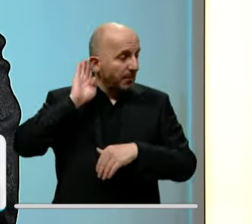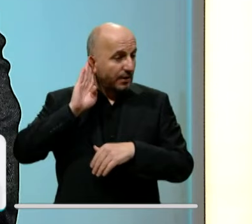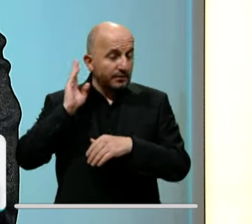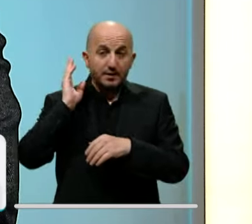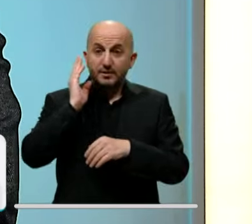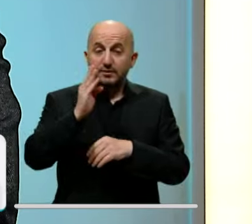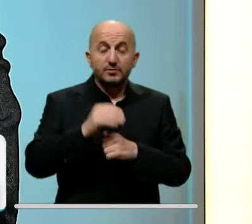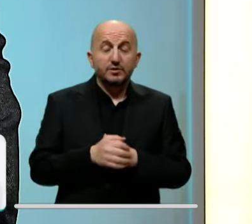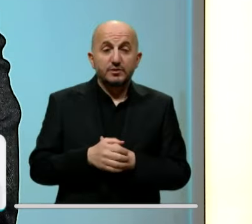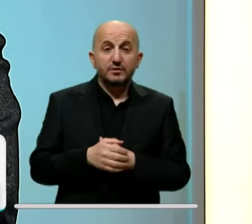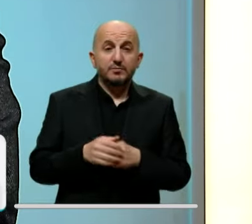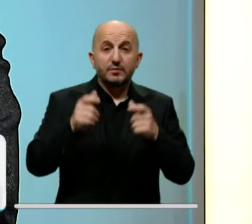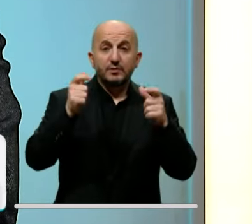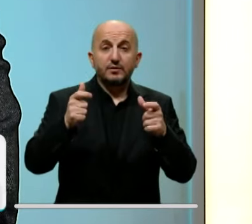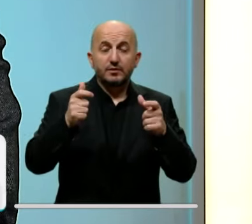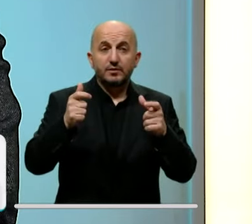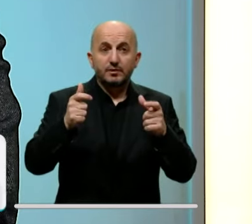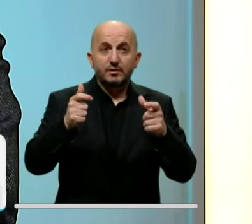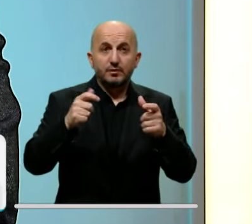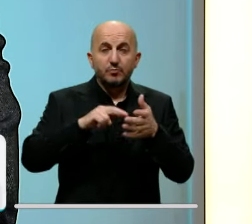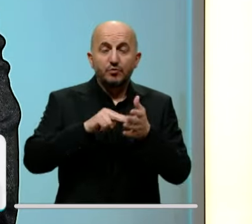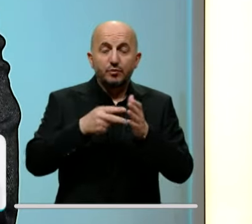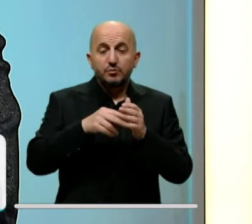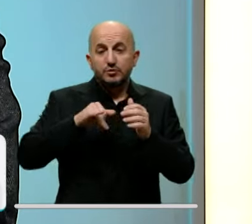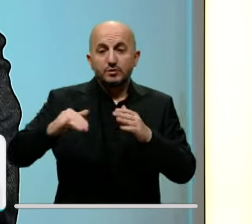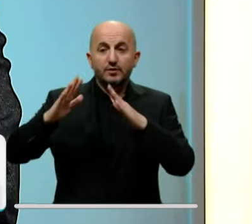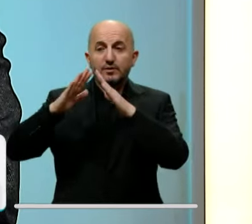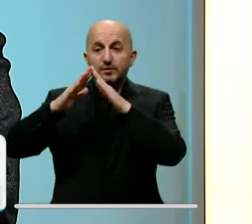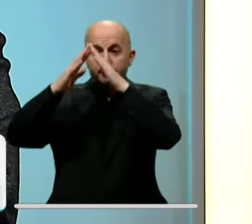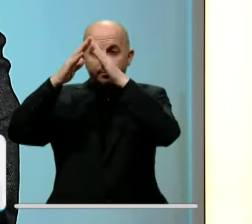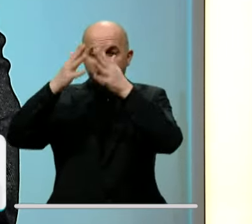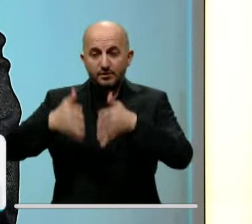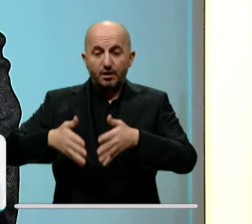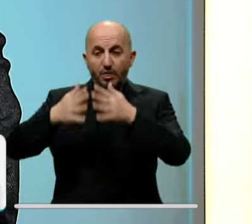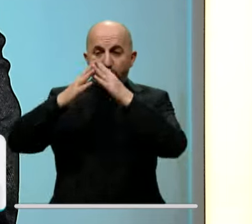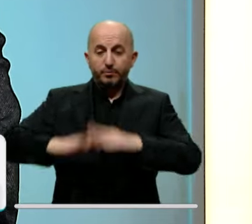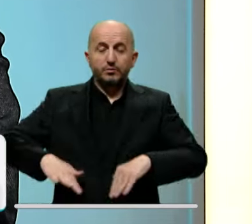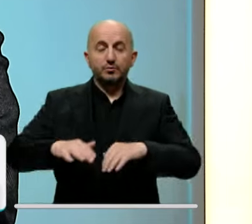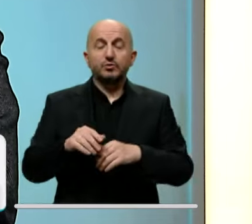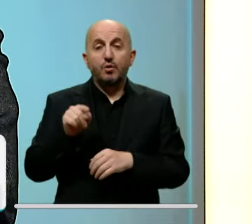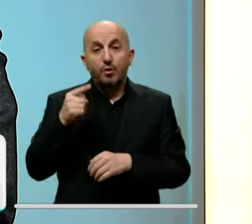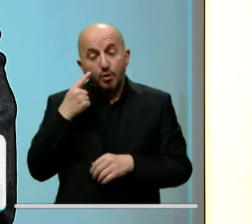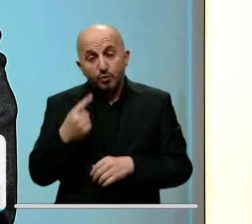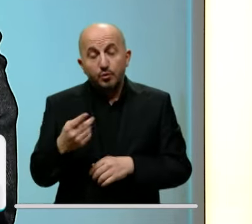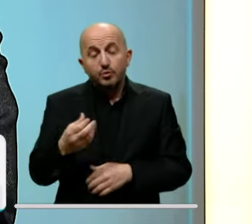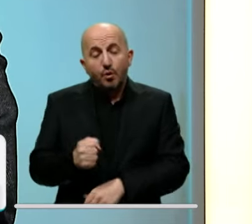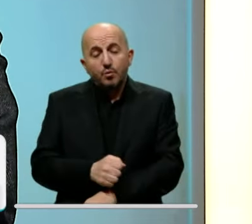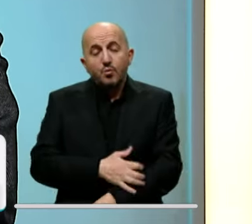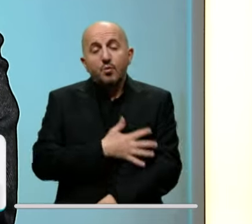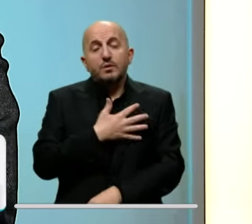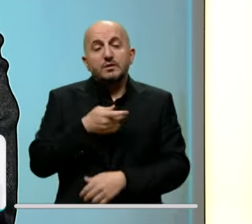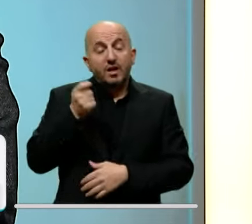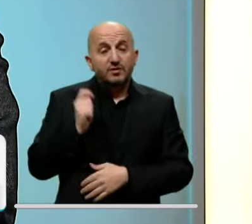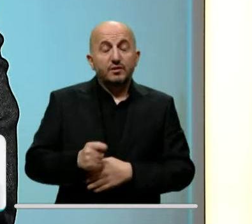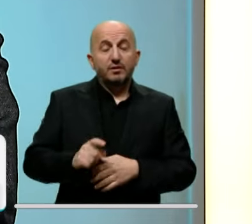gitmiştim il müftülüğümüz yanındaki bina göçmüştür orada da Eee şunu gördüm ve çok duygulandım